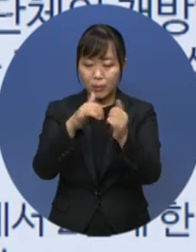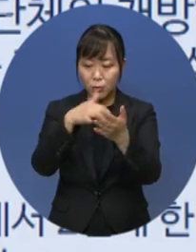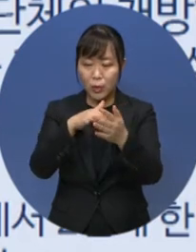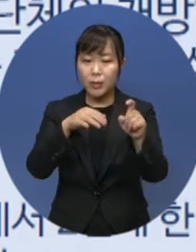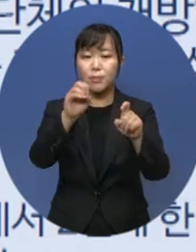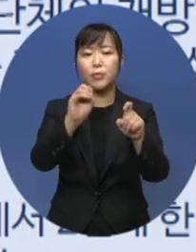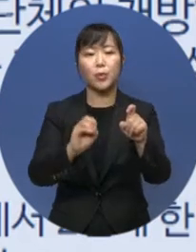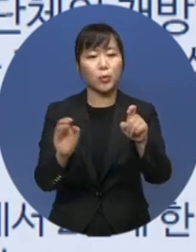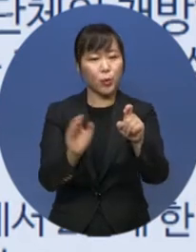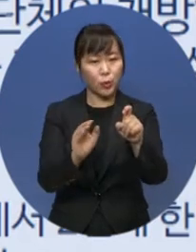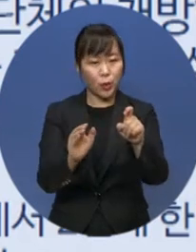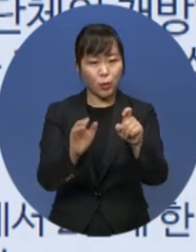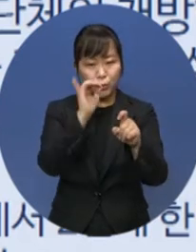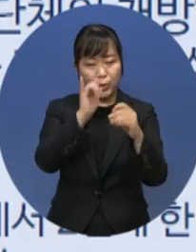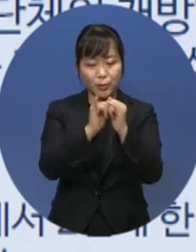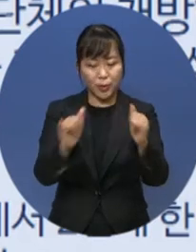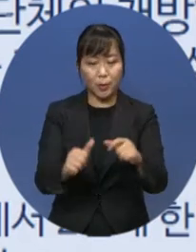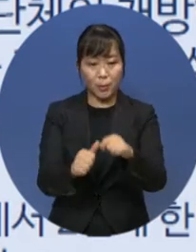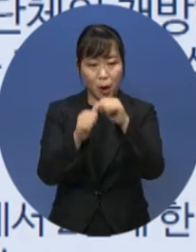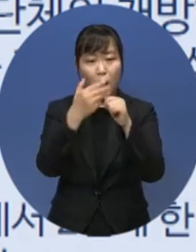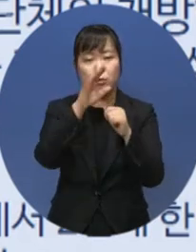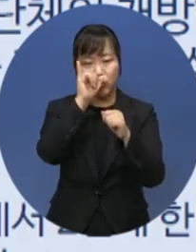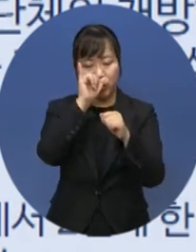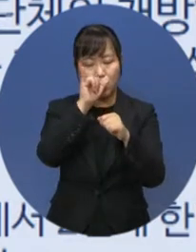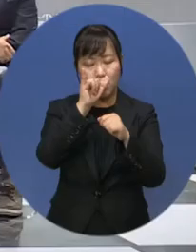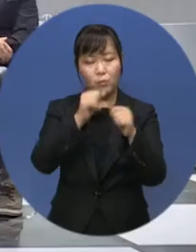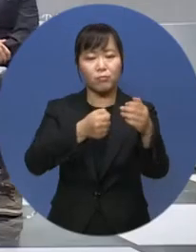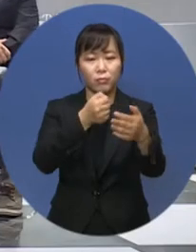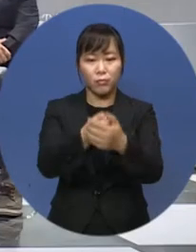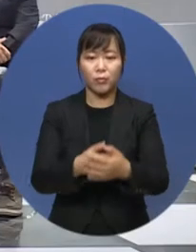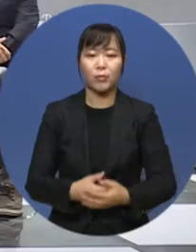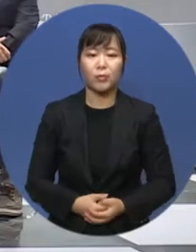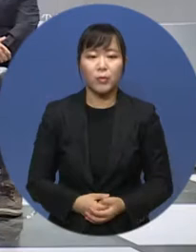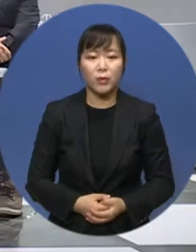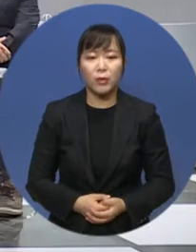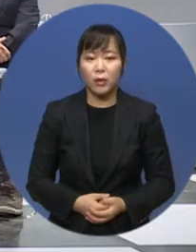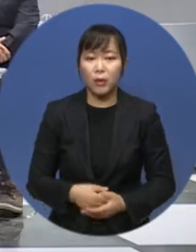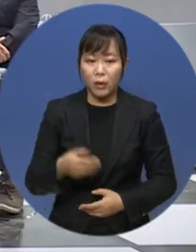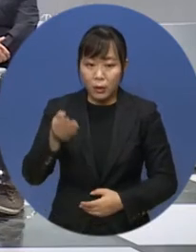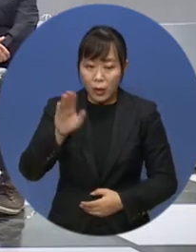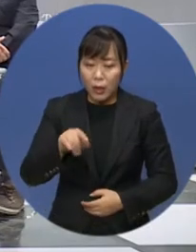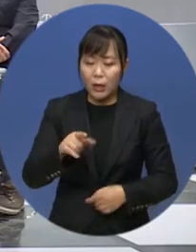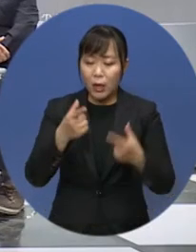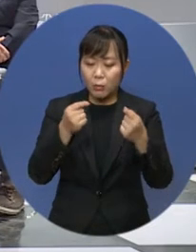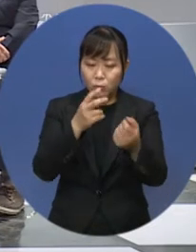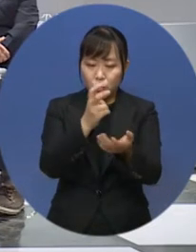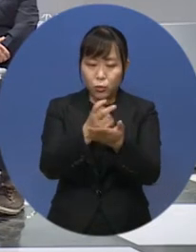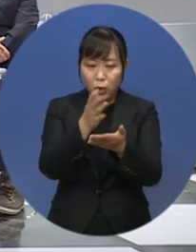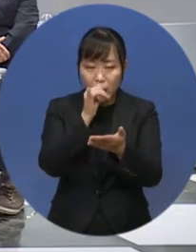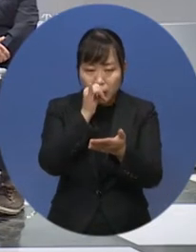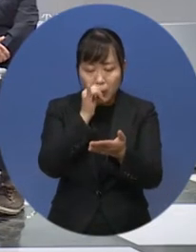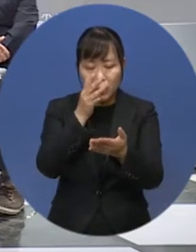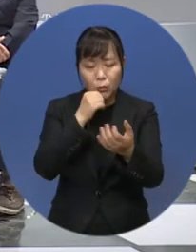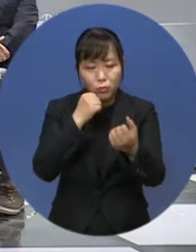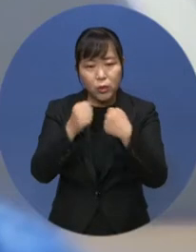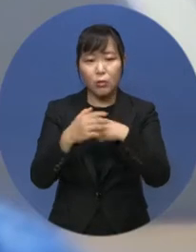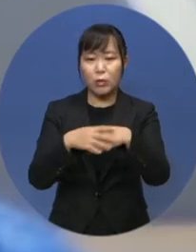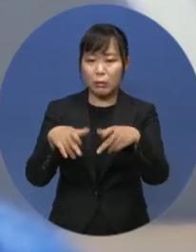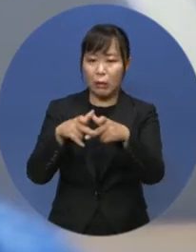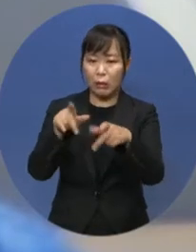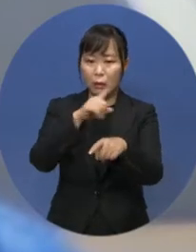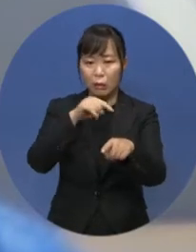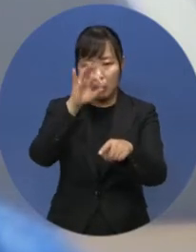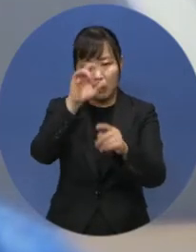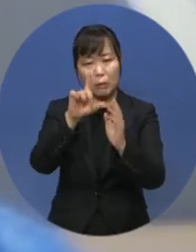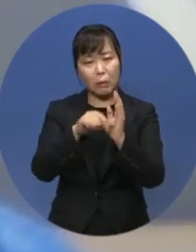내에서 인재를 선발할 수 있도록 하고 있습니다. 반면 이러한 규정에도 장애계의 눈길은